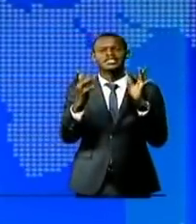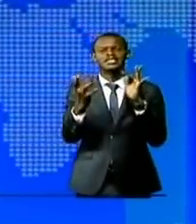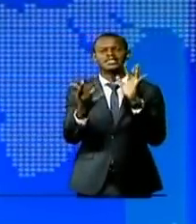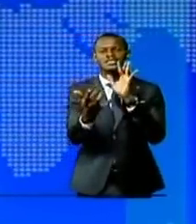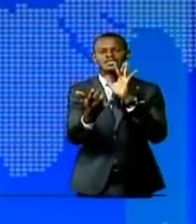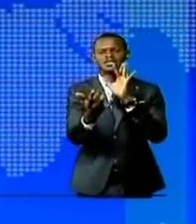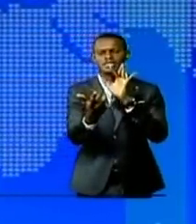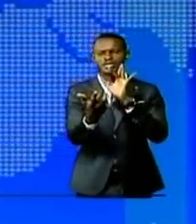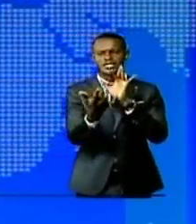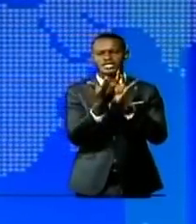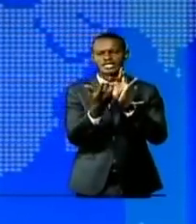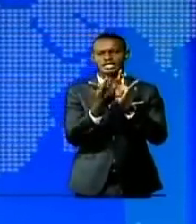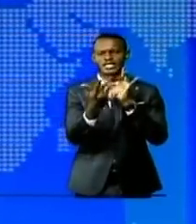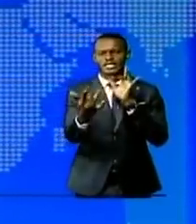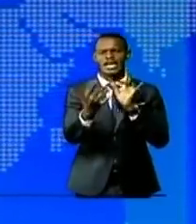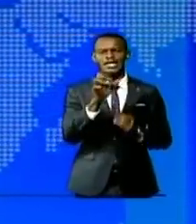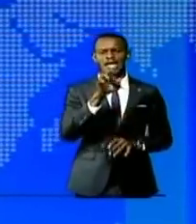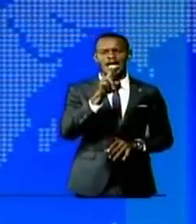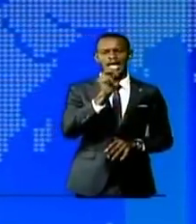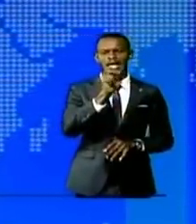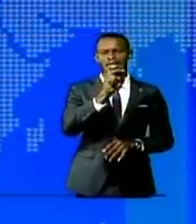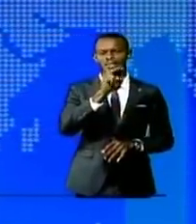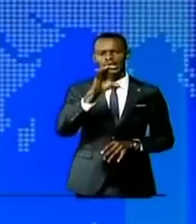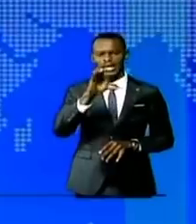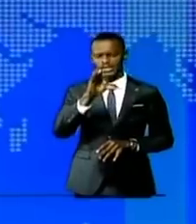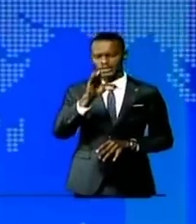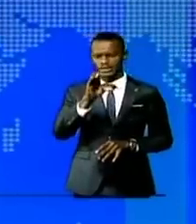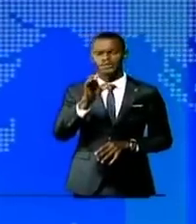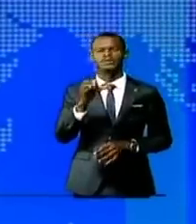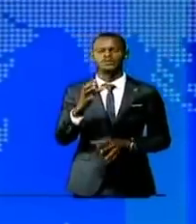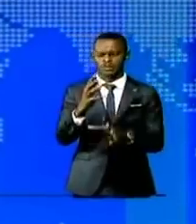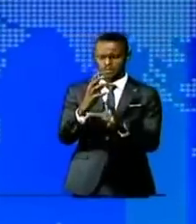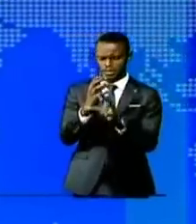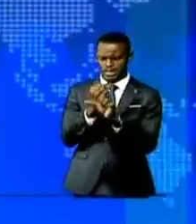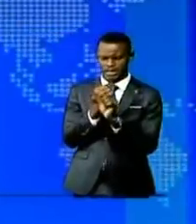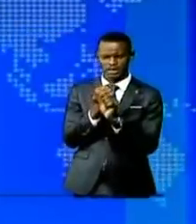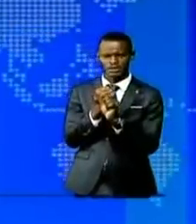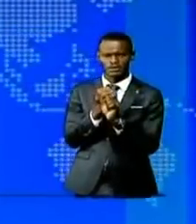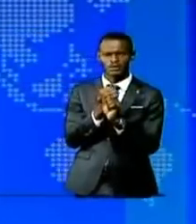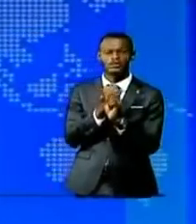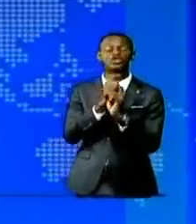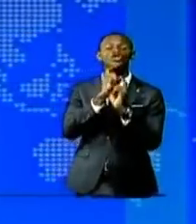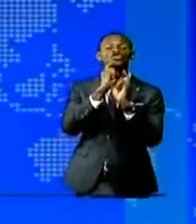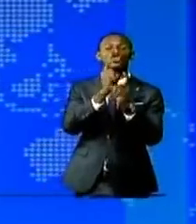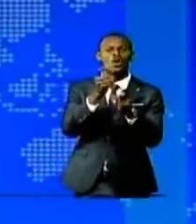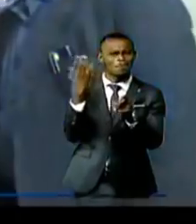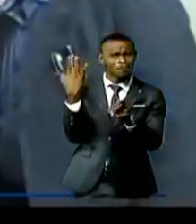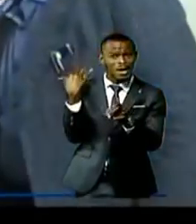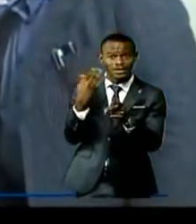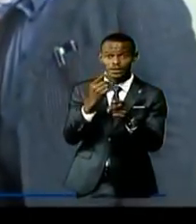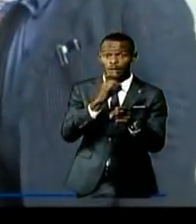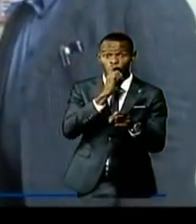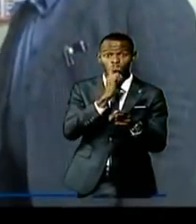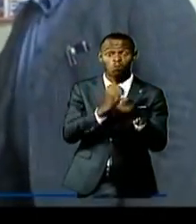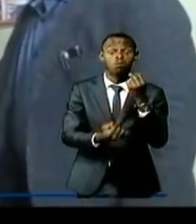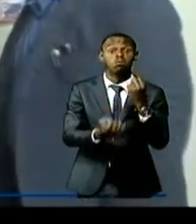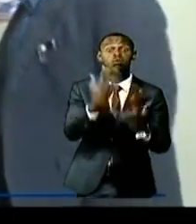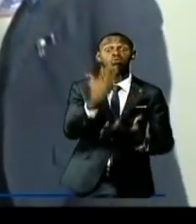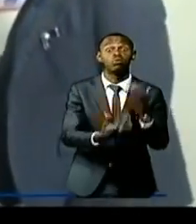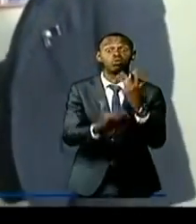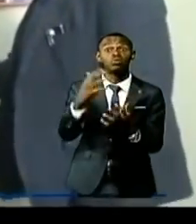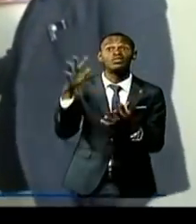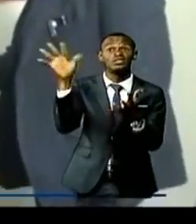réfectionner ses bâtiments et autres matériels après l'incendie qui s'est déclaré l'année dernière. La fondation Patrick